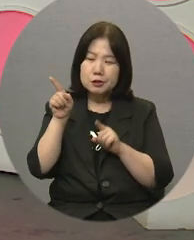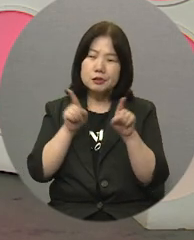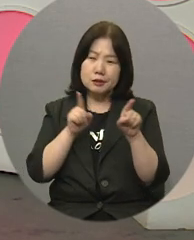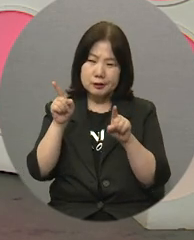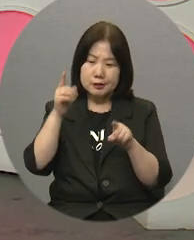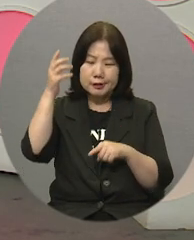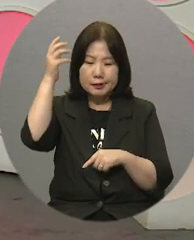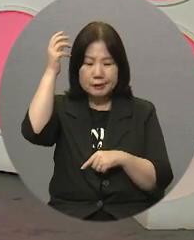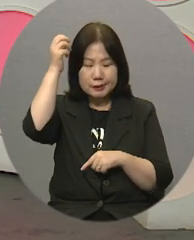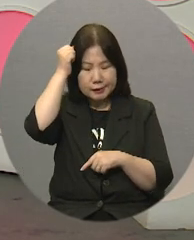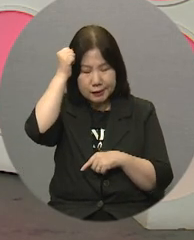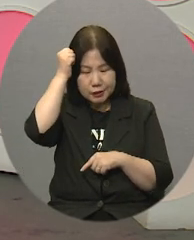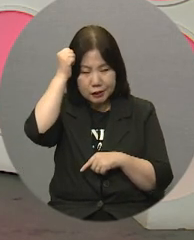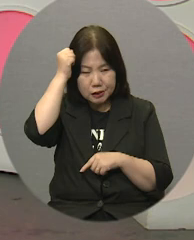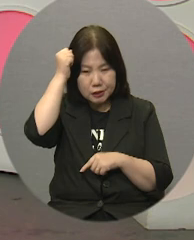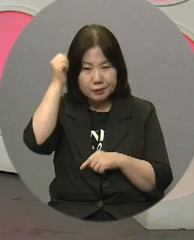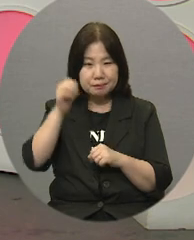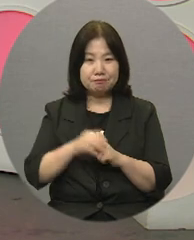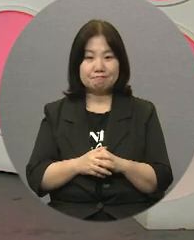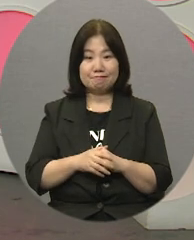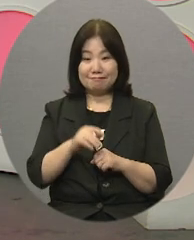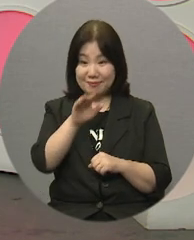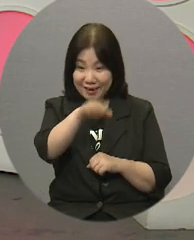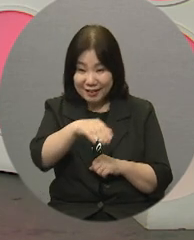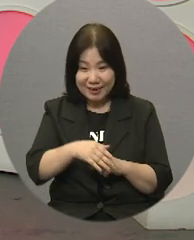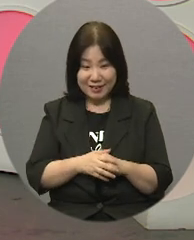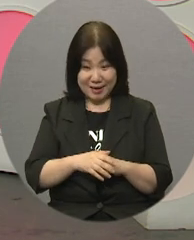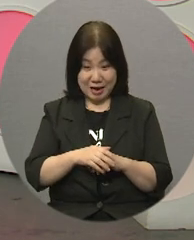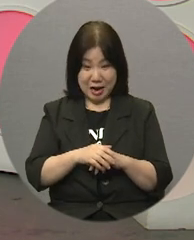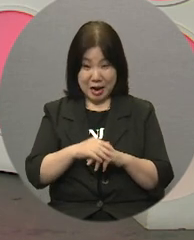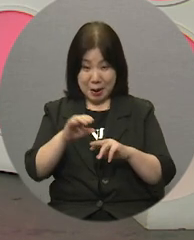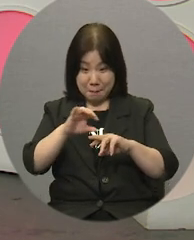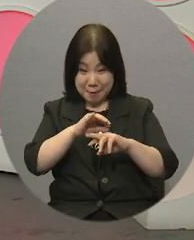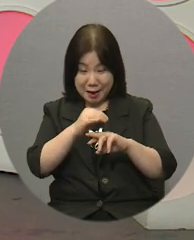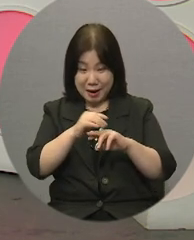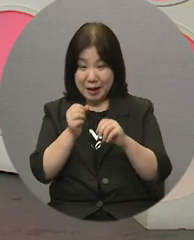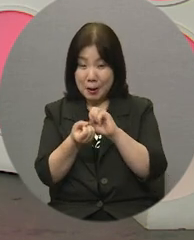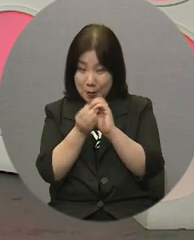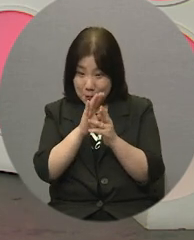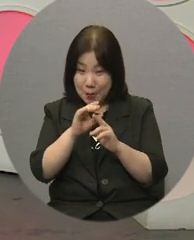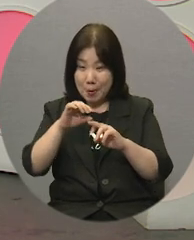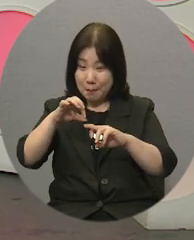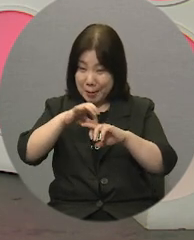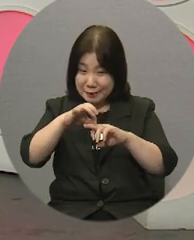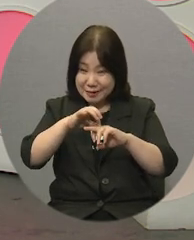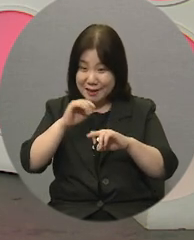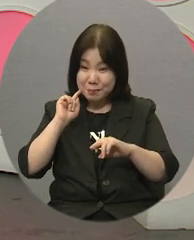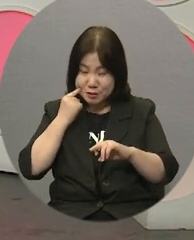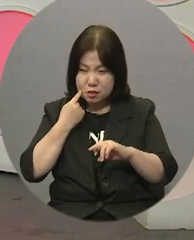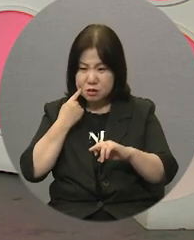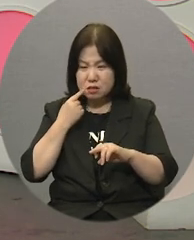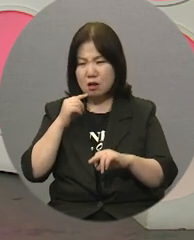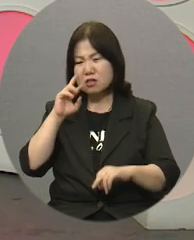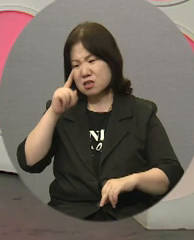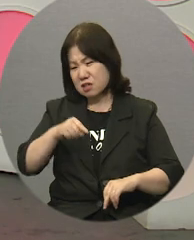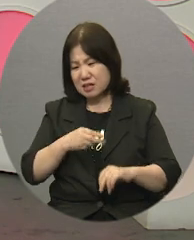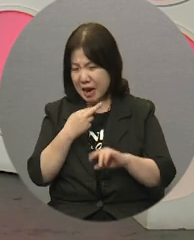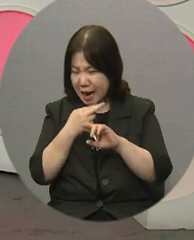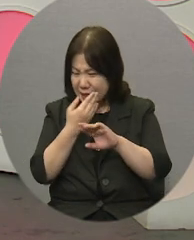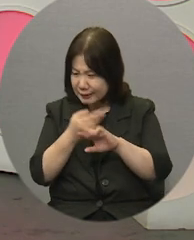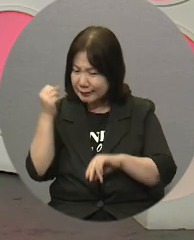데려왔습니다. 자, 꽃반지 예쁘지? 뭐야, 찌그러졌잖아. 다시 해줘.